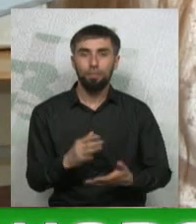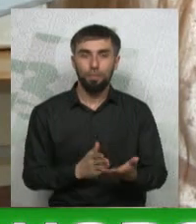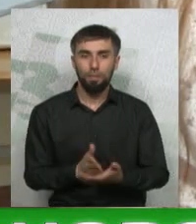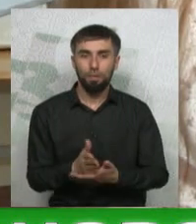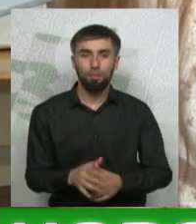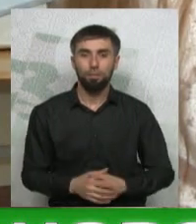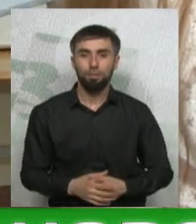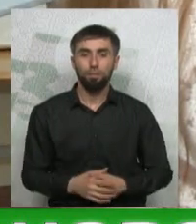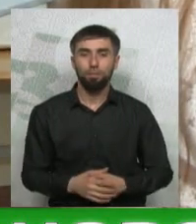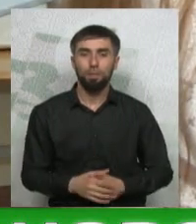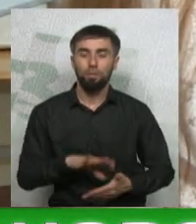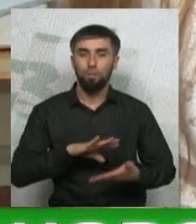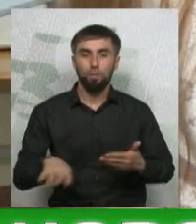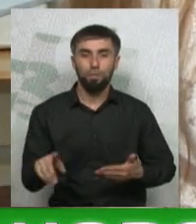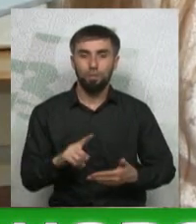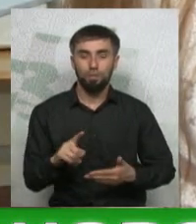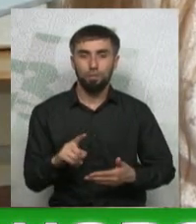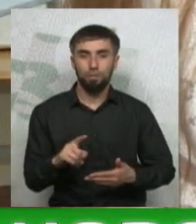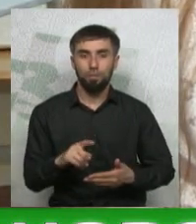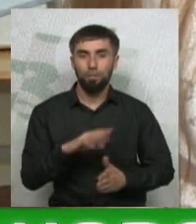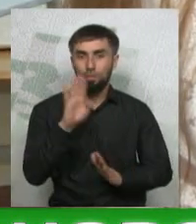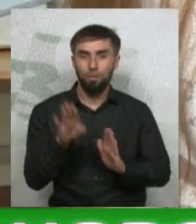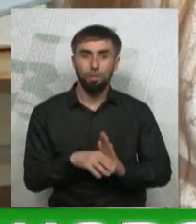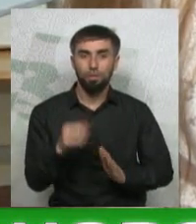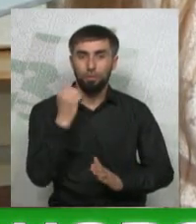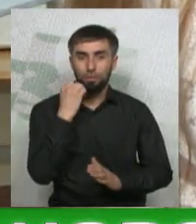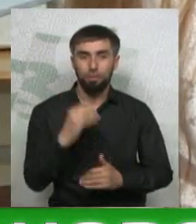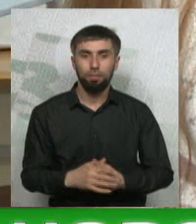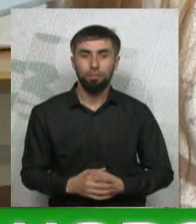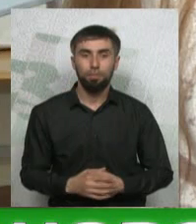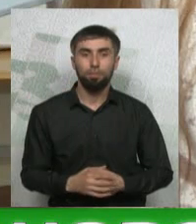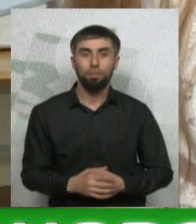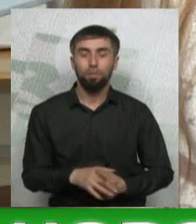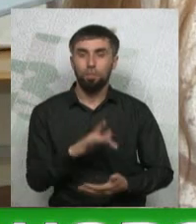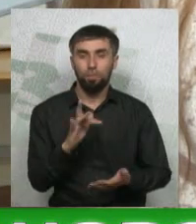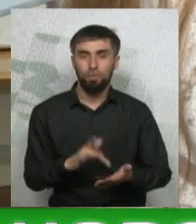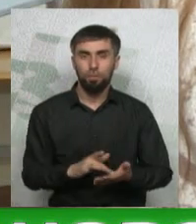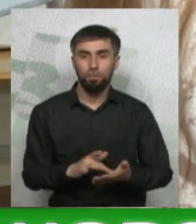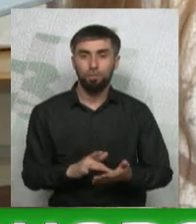направление, после чего под московской в городе